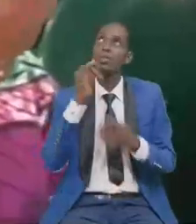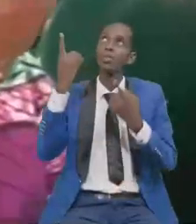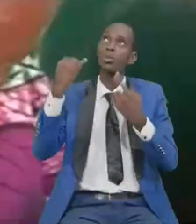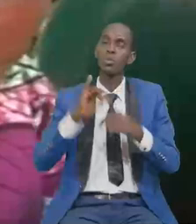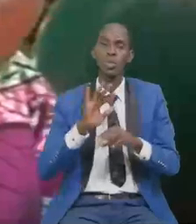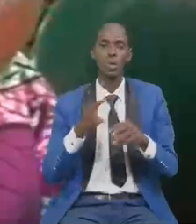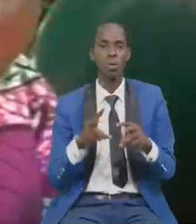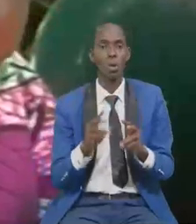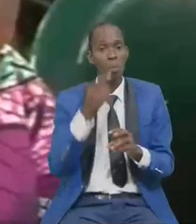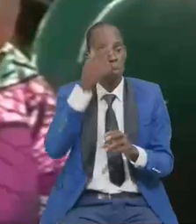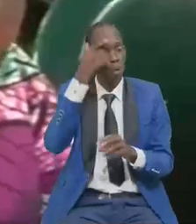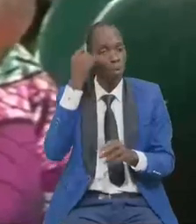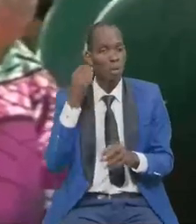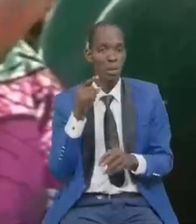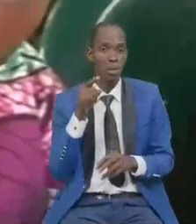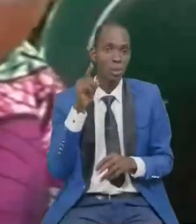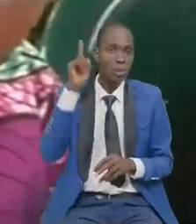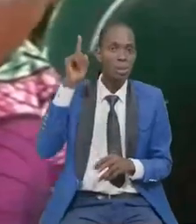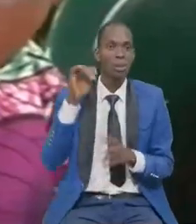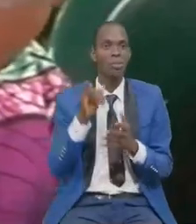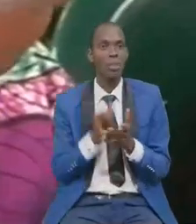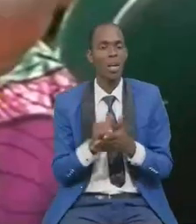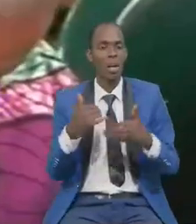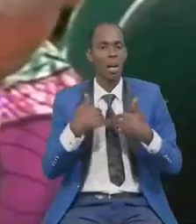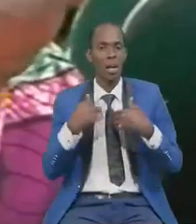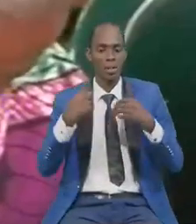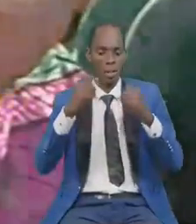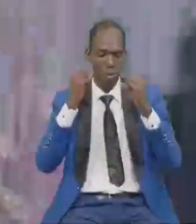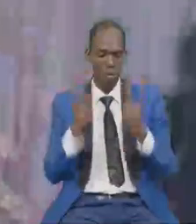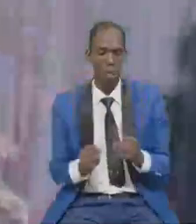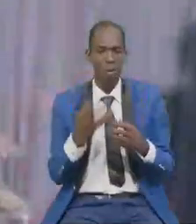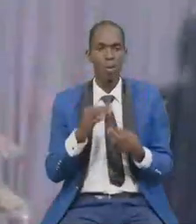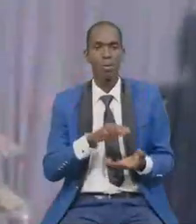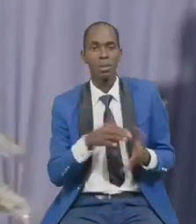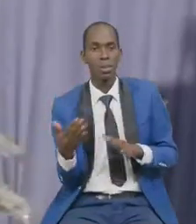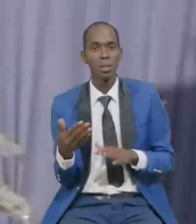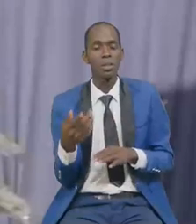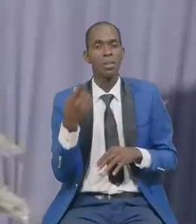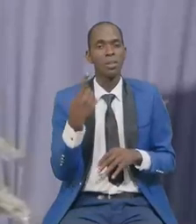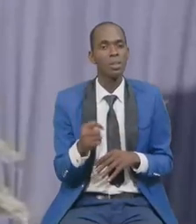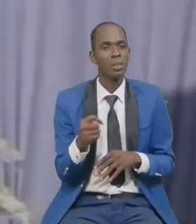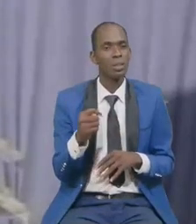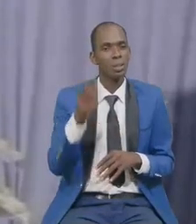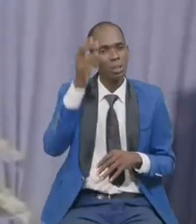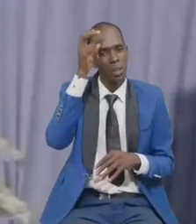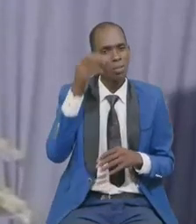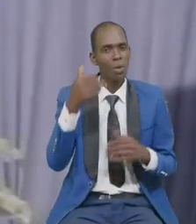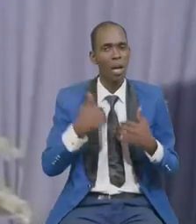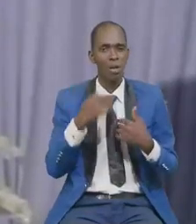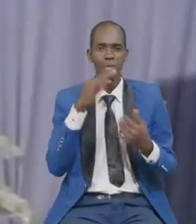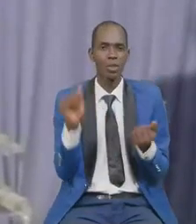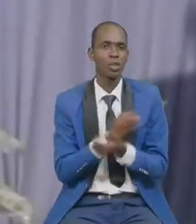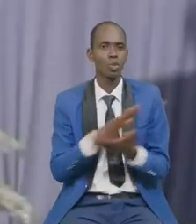Parce que celui qui a la puissance de la mort, le diable, a été détruit de ta vie.